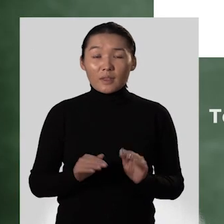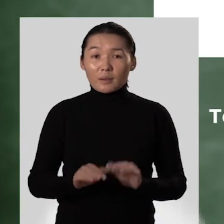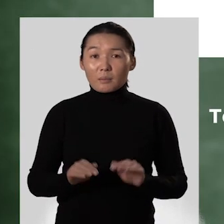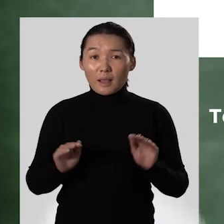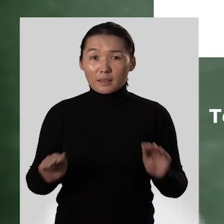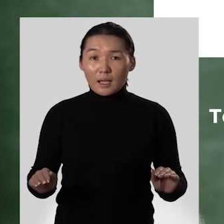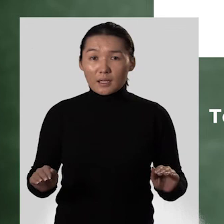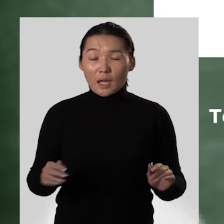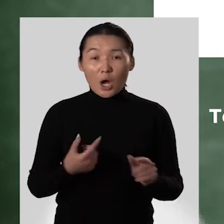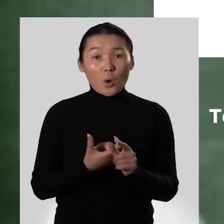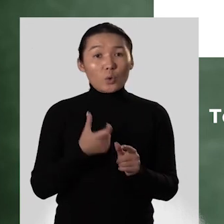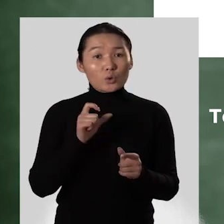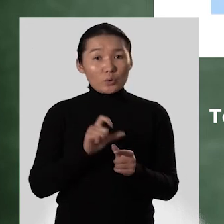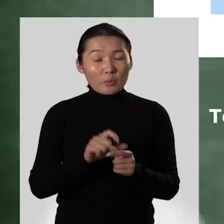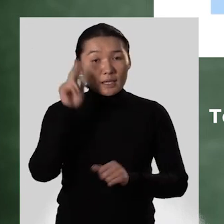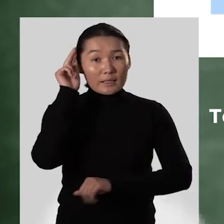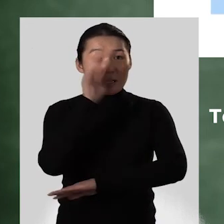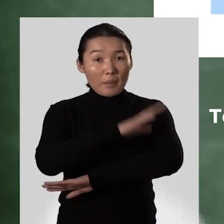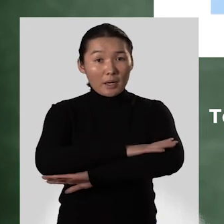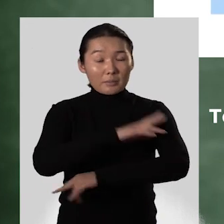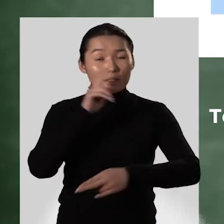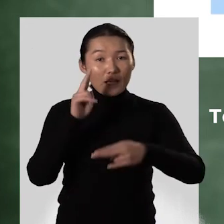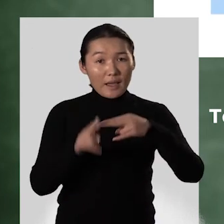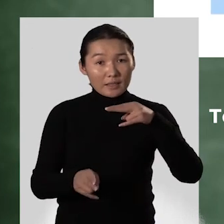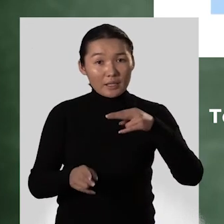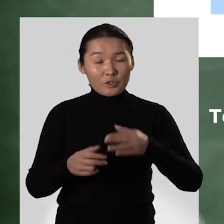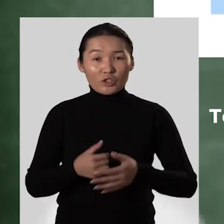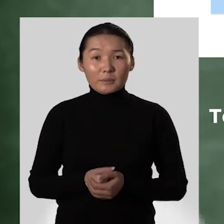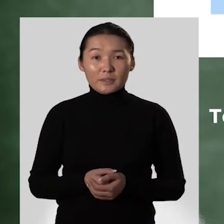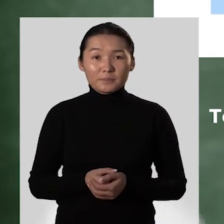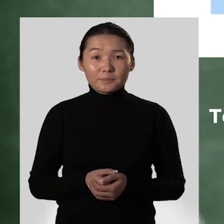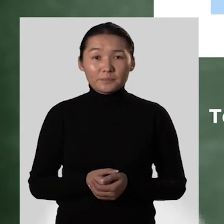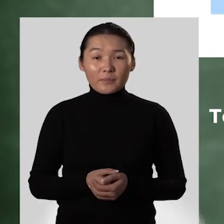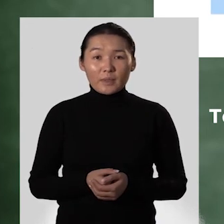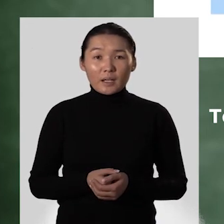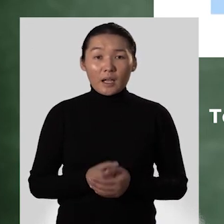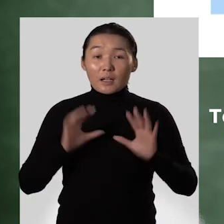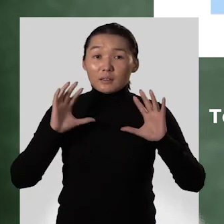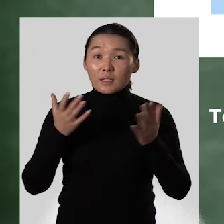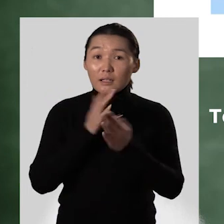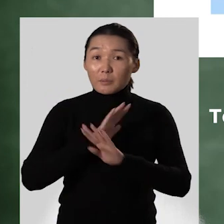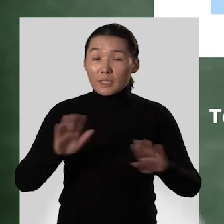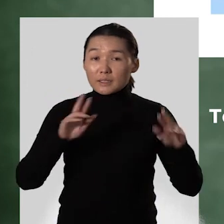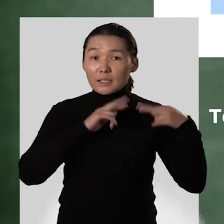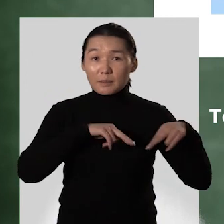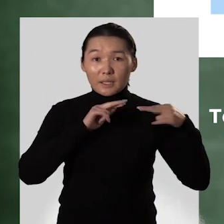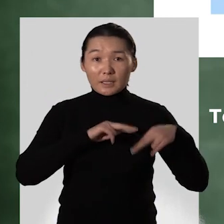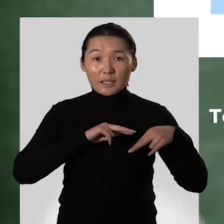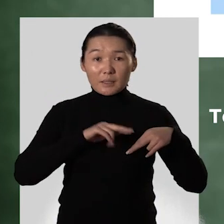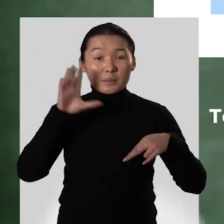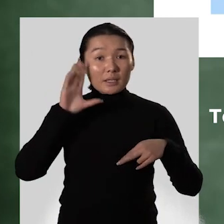Балдар, ушуну менен сабагыбызды аяктап жатабыз. Талыкпастан эмгектенип,